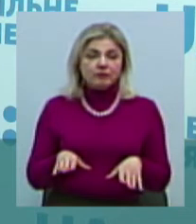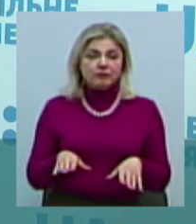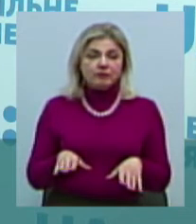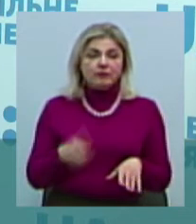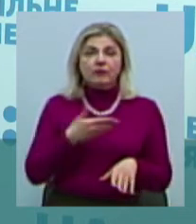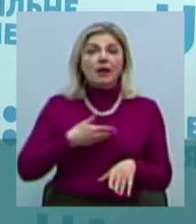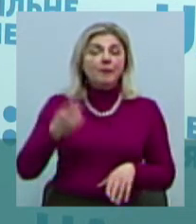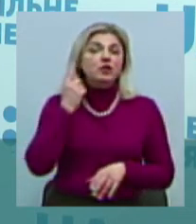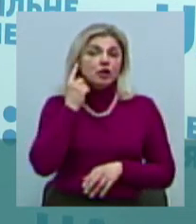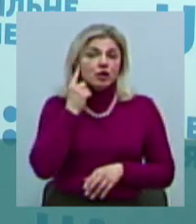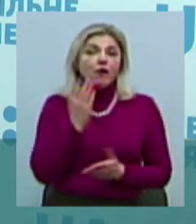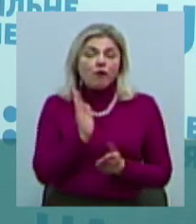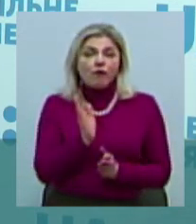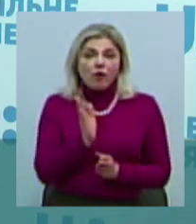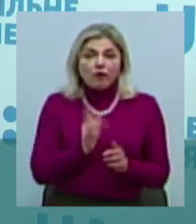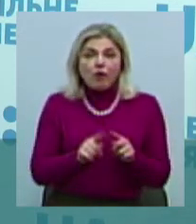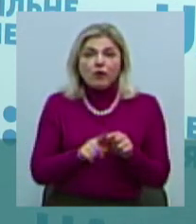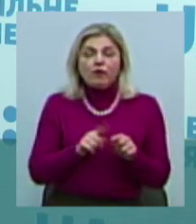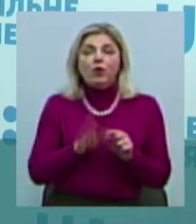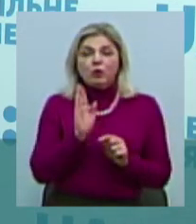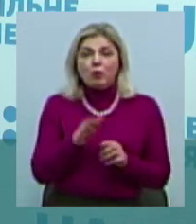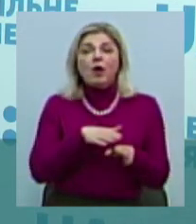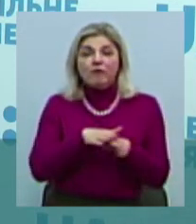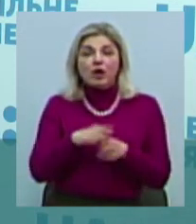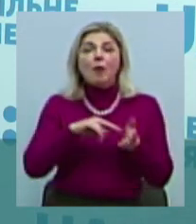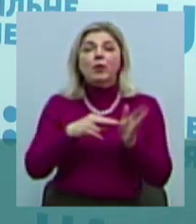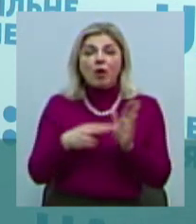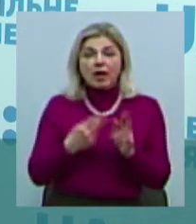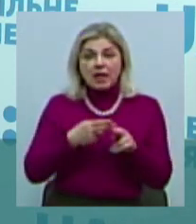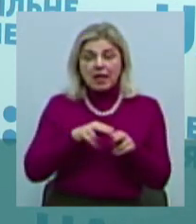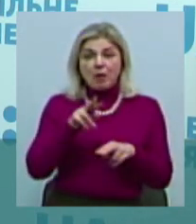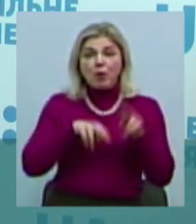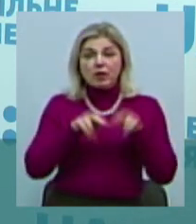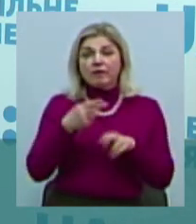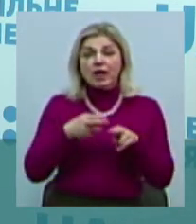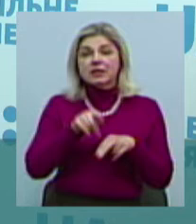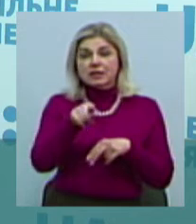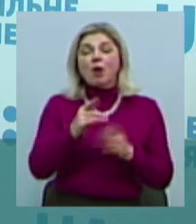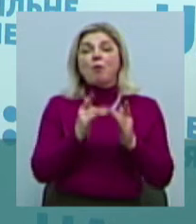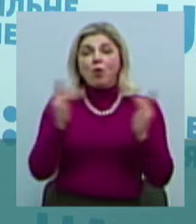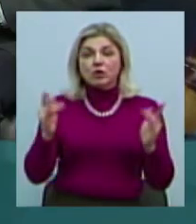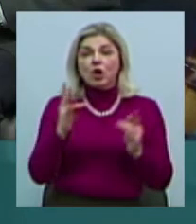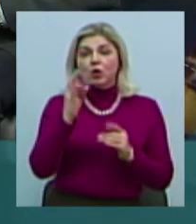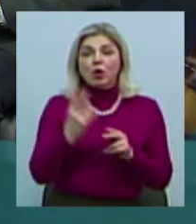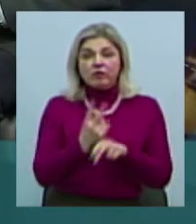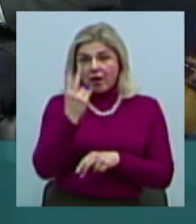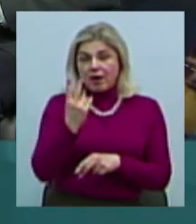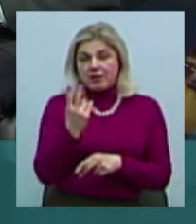ми чули, що ось-ось і буде реалізовано проєкт саме будівництва цього мосту, але обидва рази чомусь знаходились більш важливі